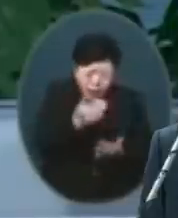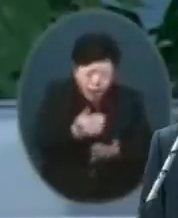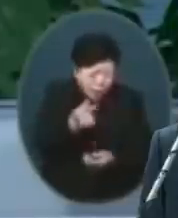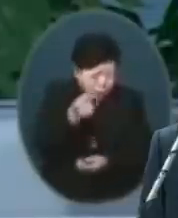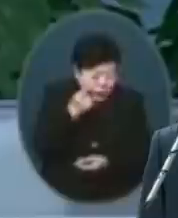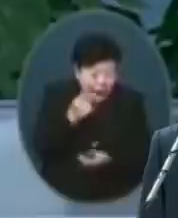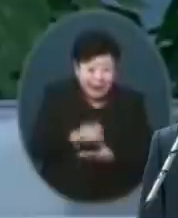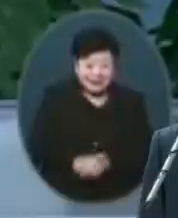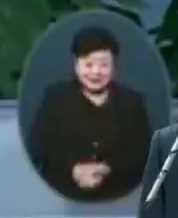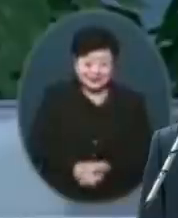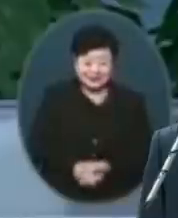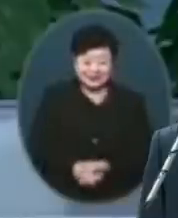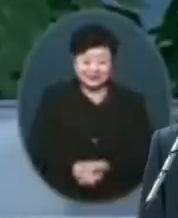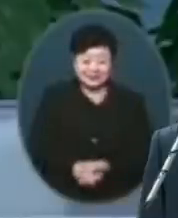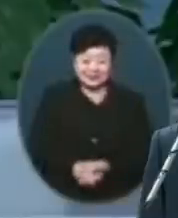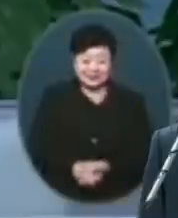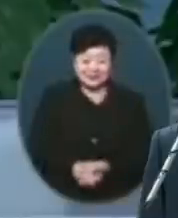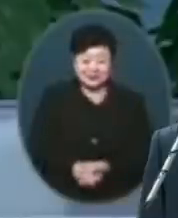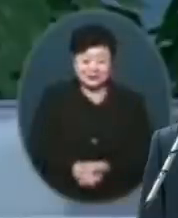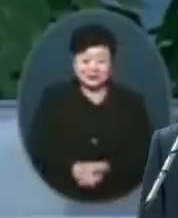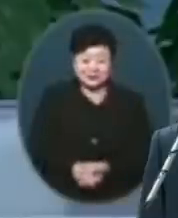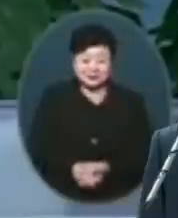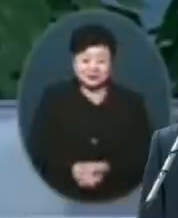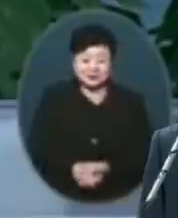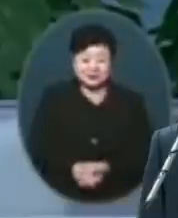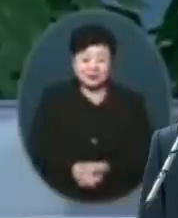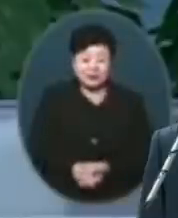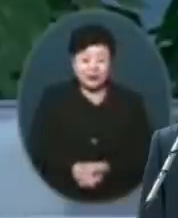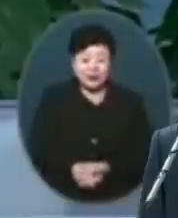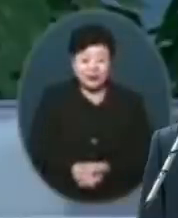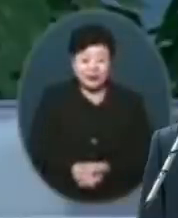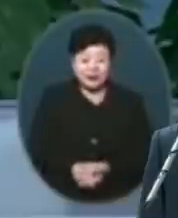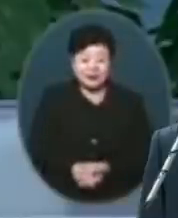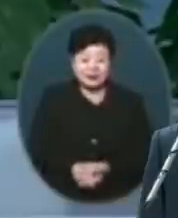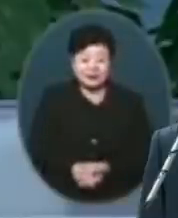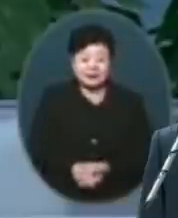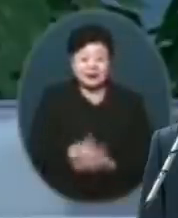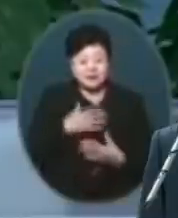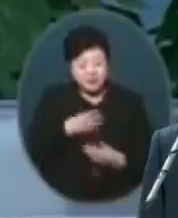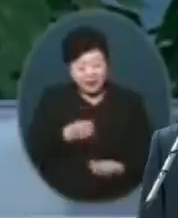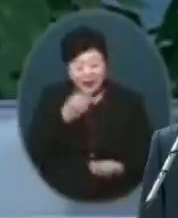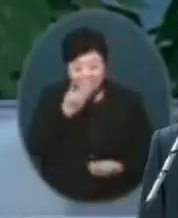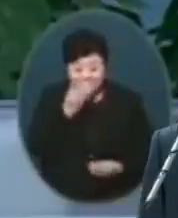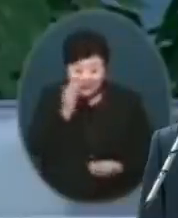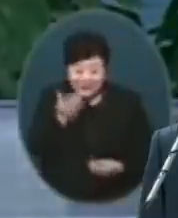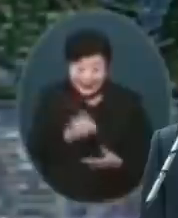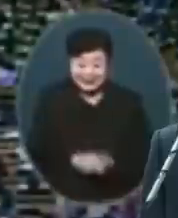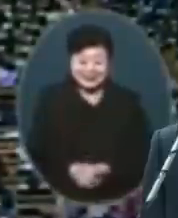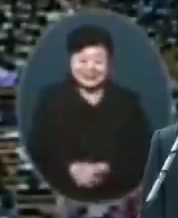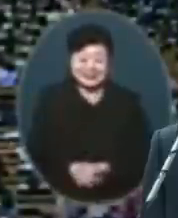인생을 태우지 못한다는 것입니다. 그래서 우리가 평안할 수가 있는 것입니다.